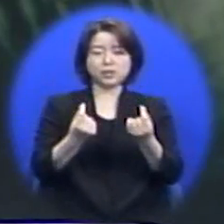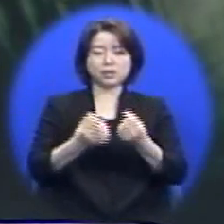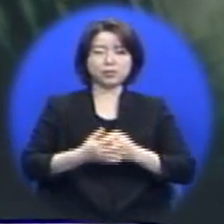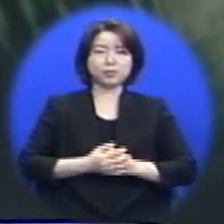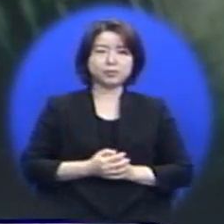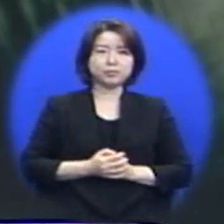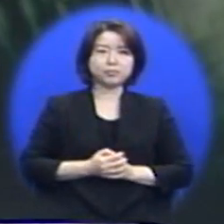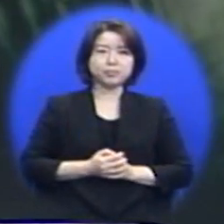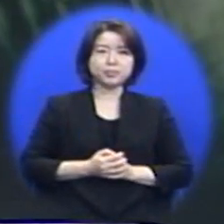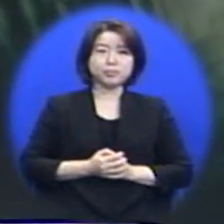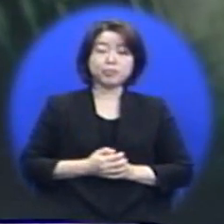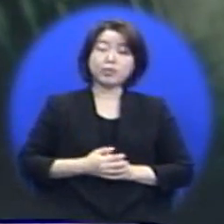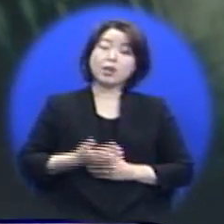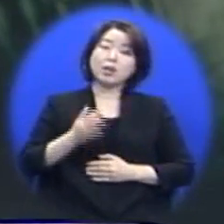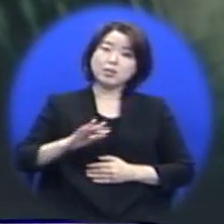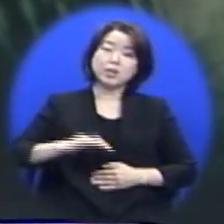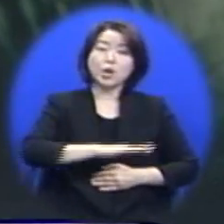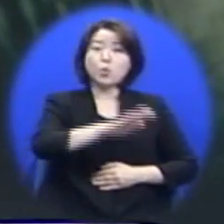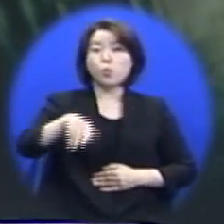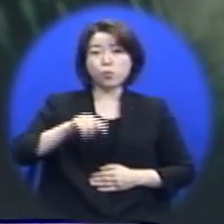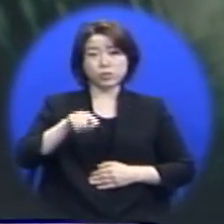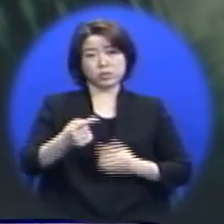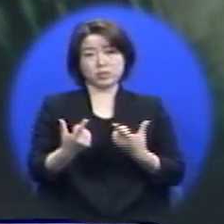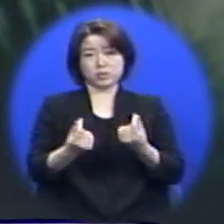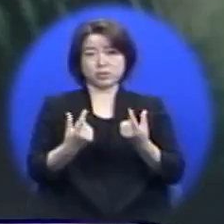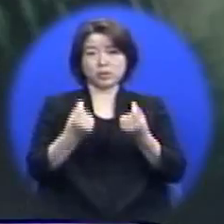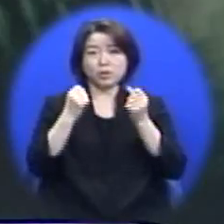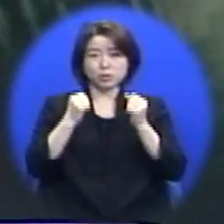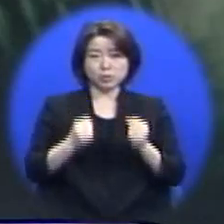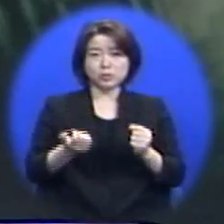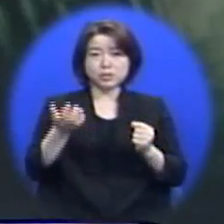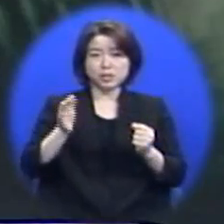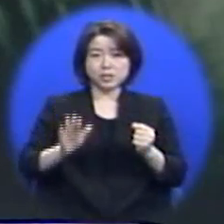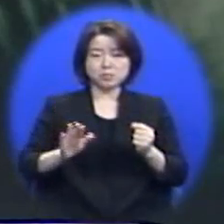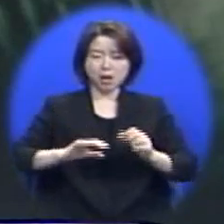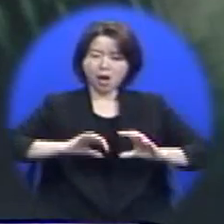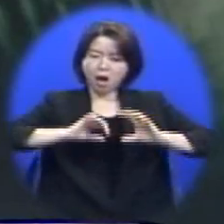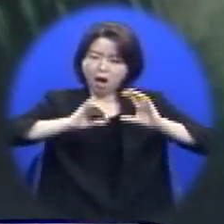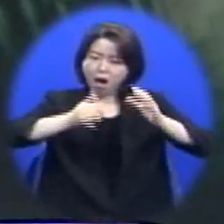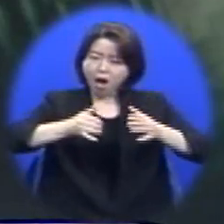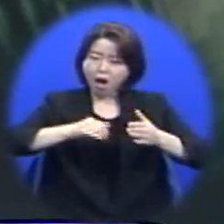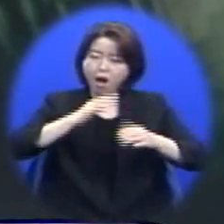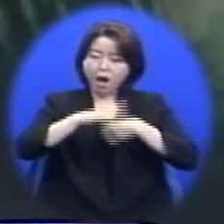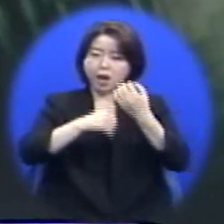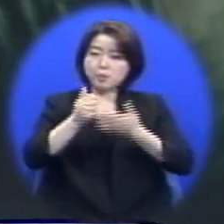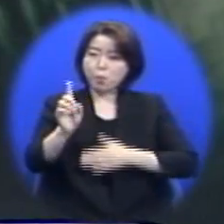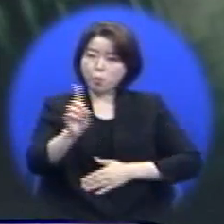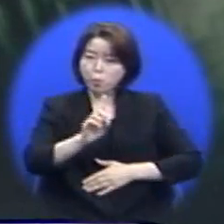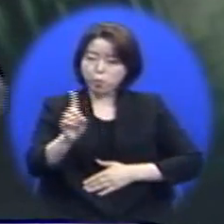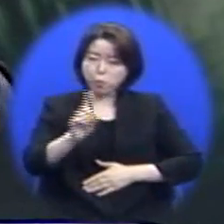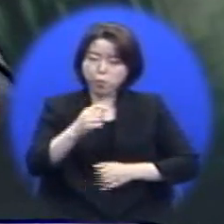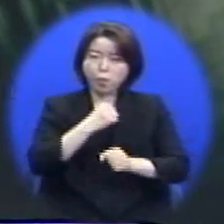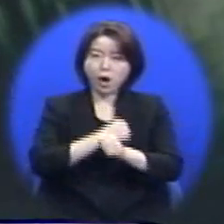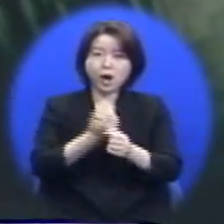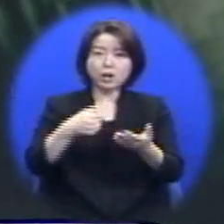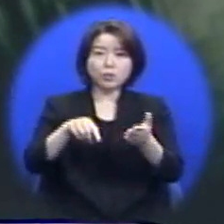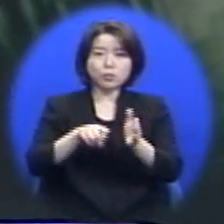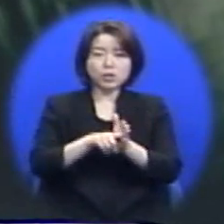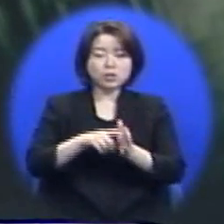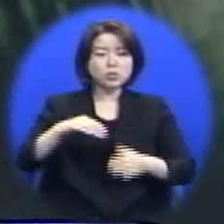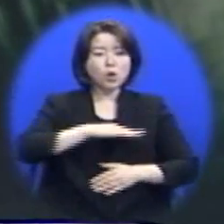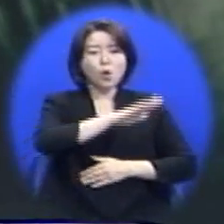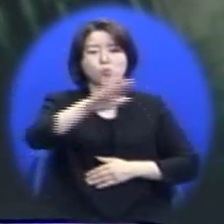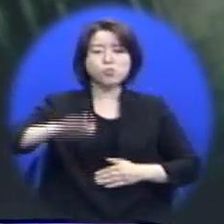그런데 우리가 그런 존재인데 세상에 도대체 하나님이 어쩌시려고 그런 우리의